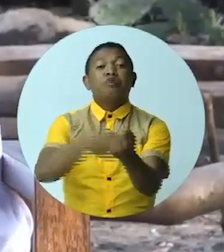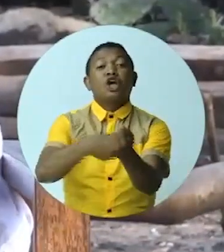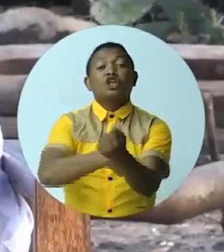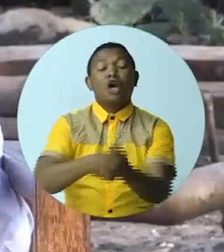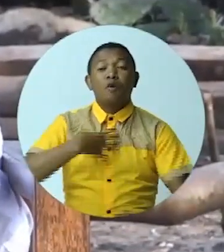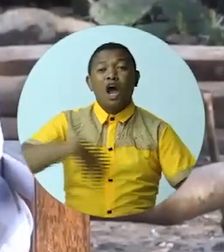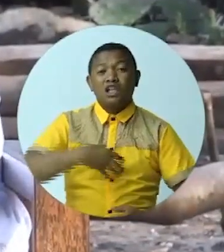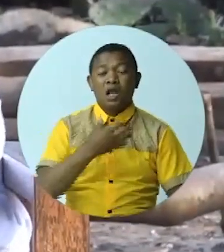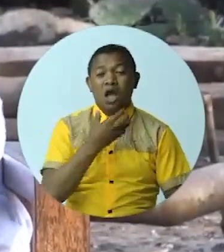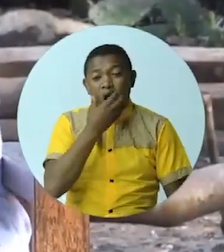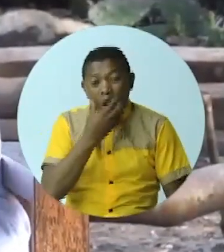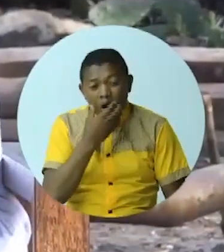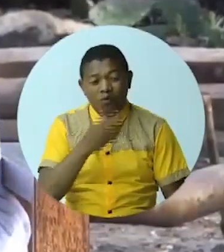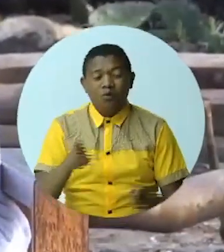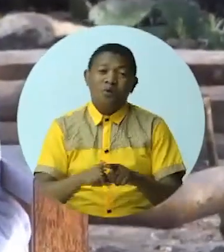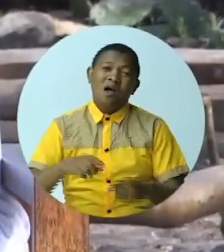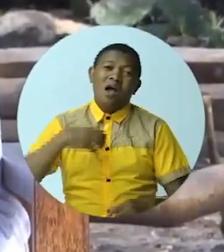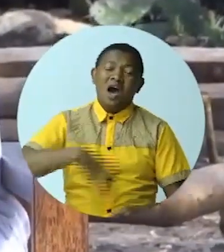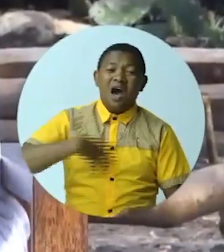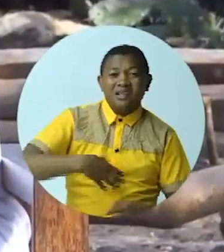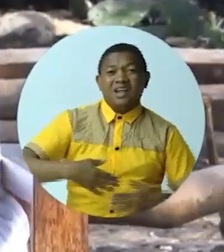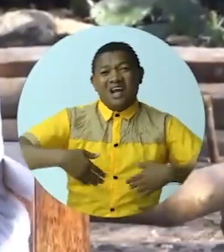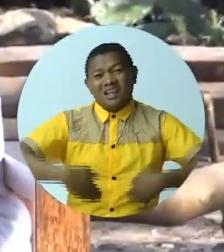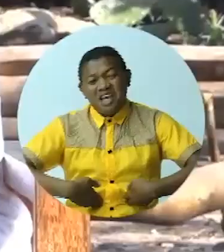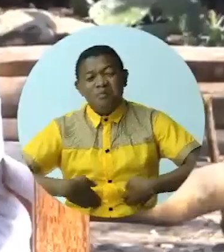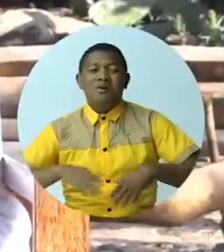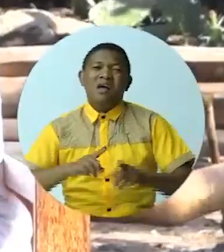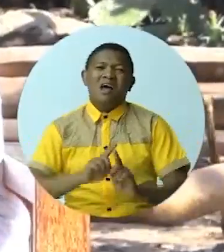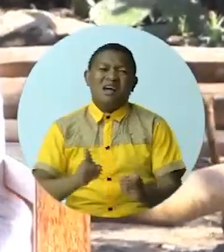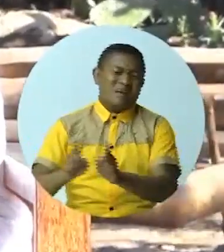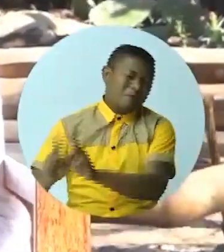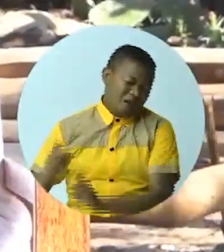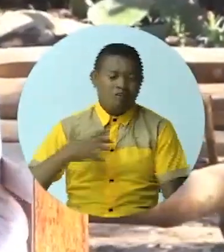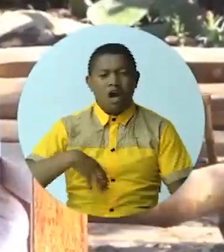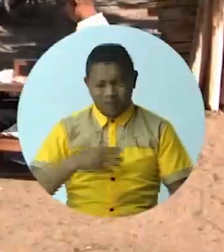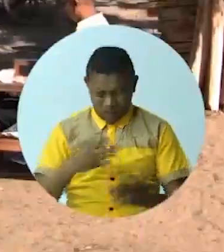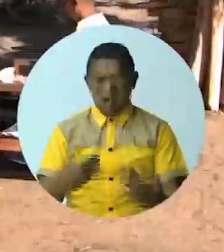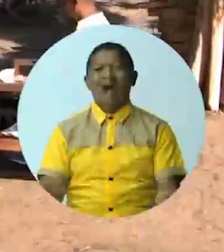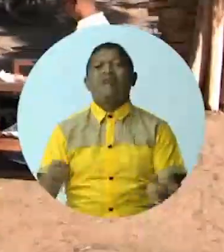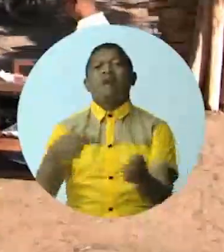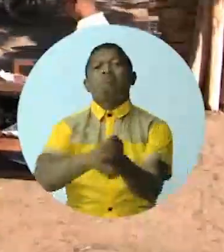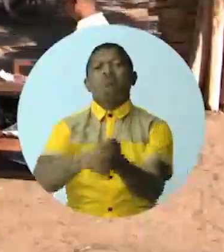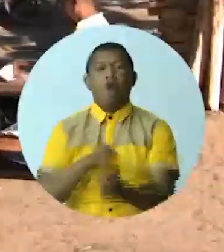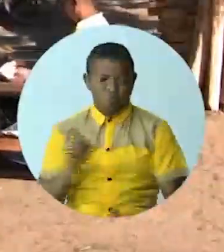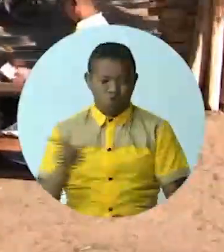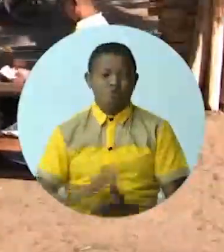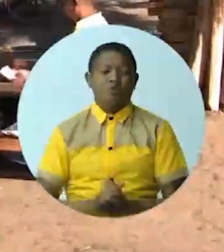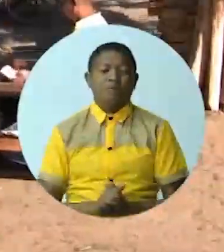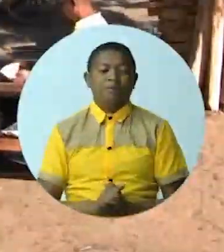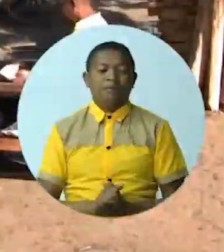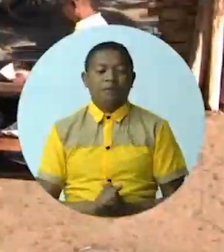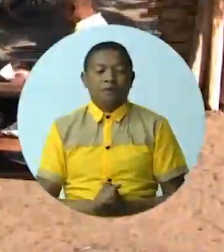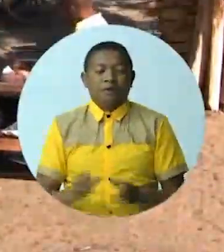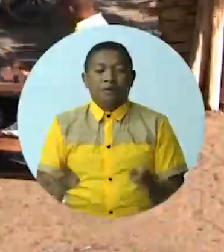aretikibo, ny antibiotika, ny ireo fanafody maro samihafa toy ny vitamina sy